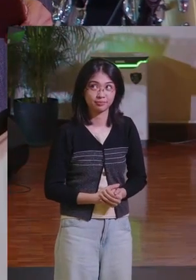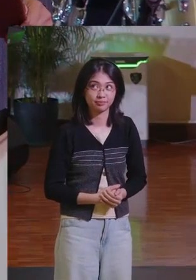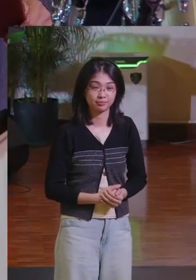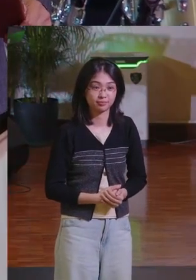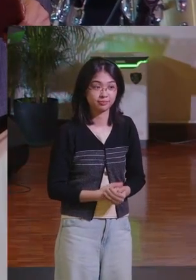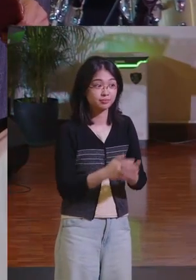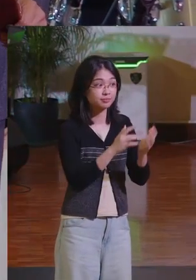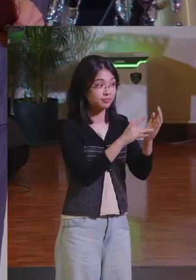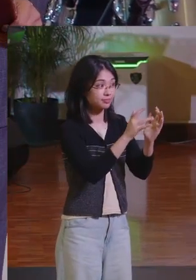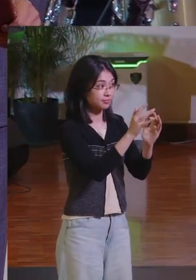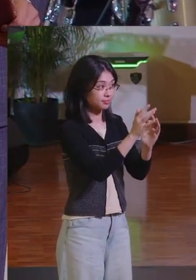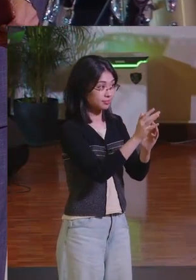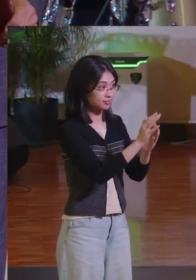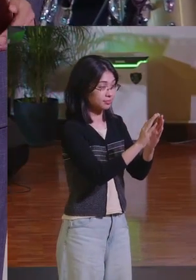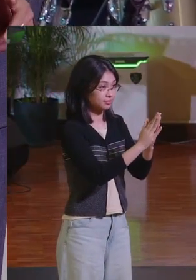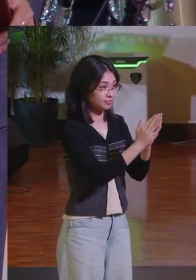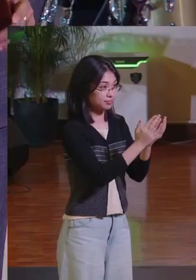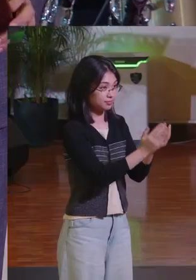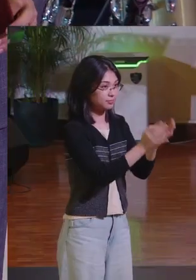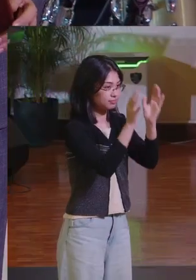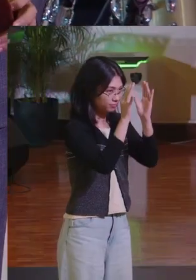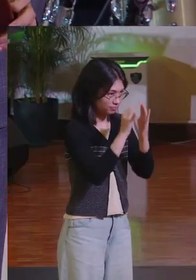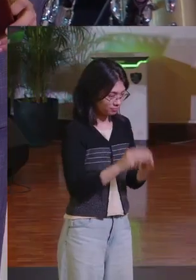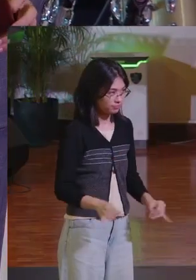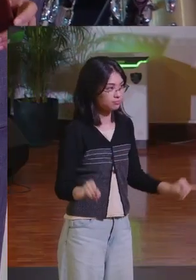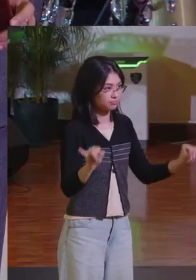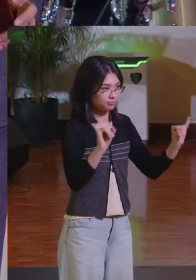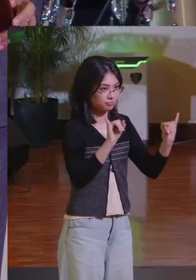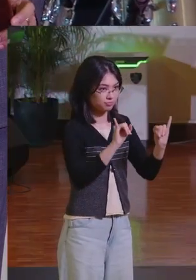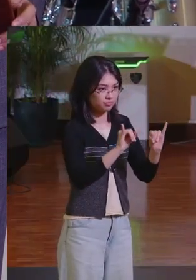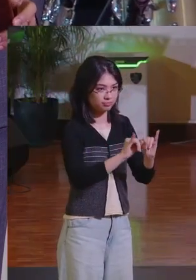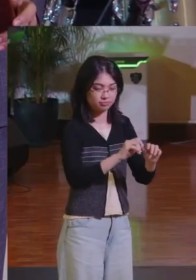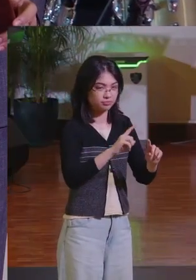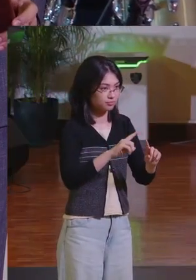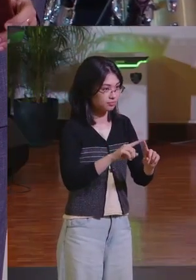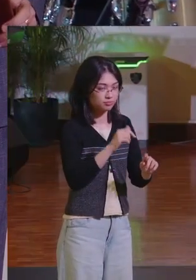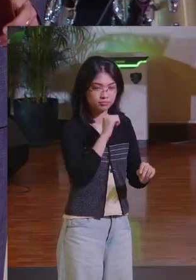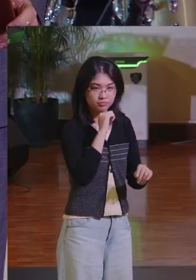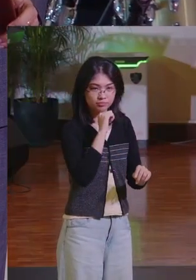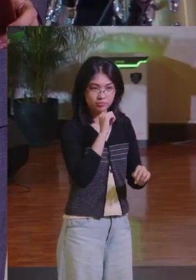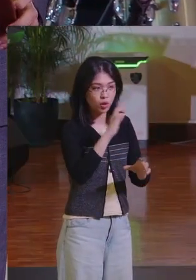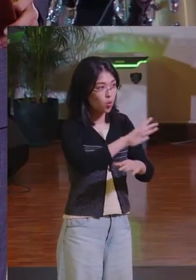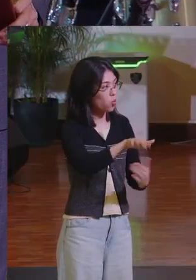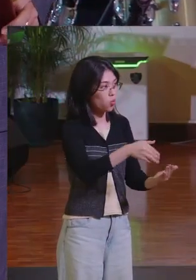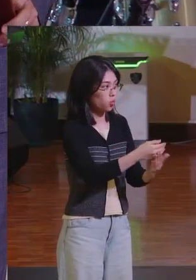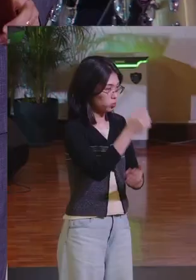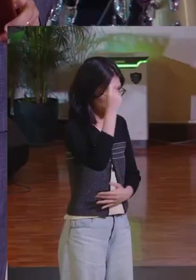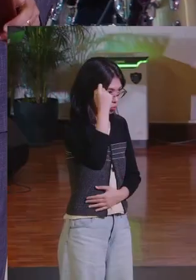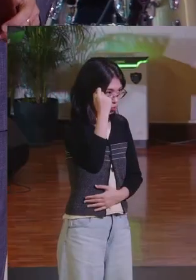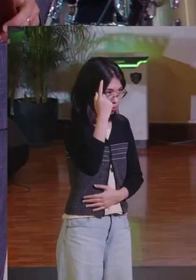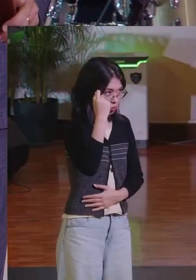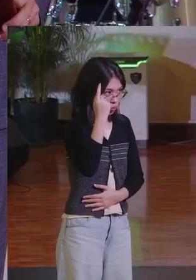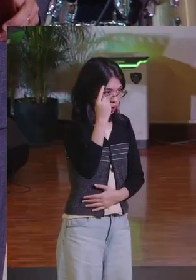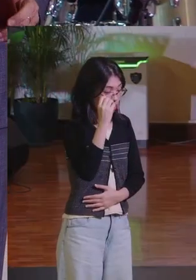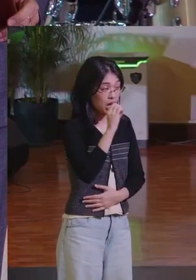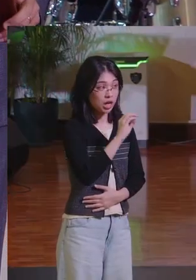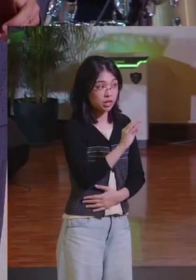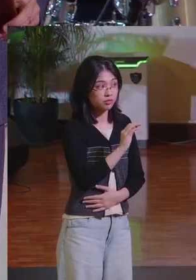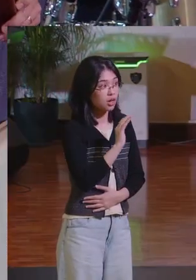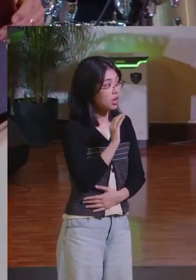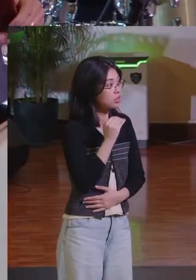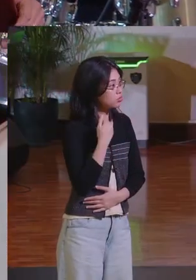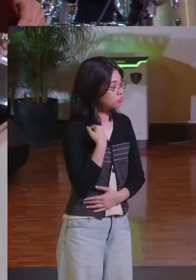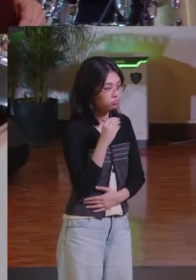Ang salita po ng Diyos ay napakahalaga. Ngunit hindi po lahat ay nakakaunawa ng salita ng Diyos. Kung wala po tayong relasyon kay